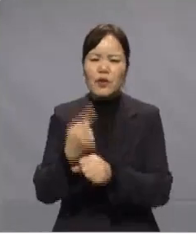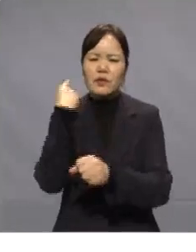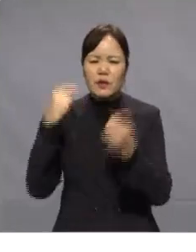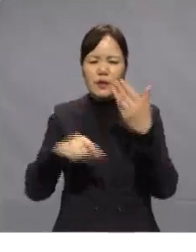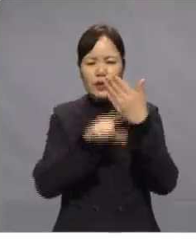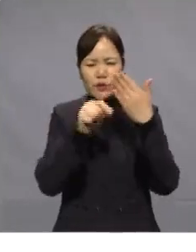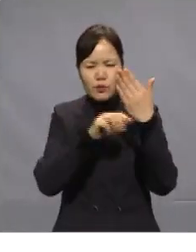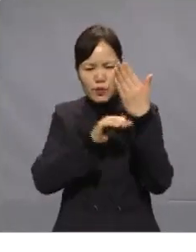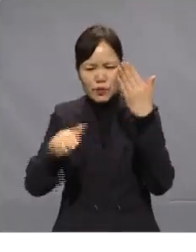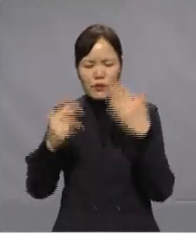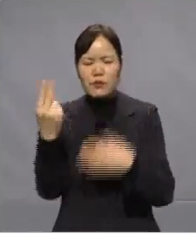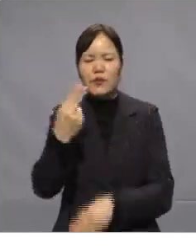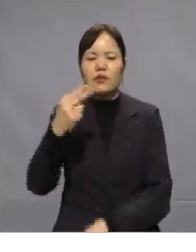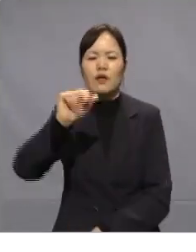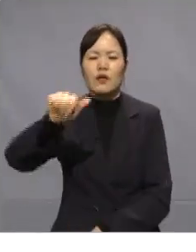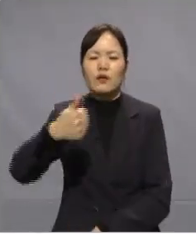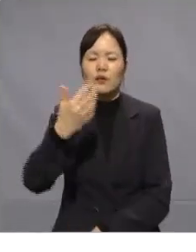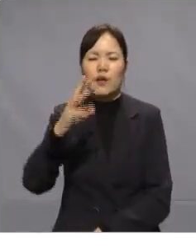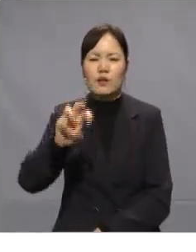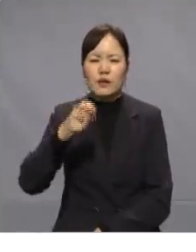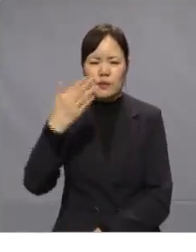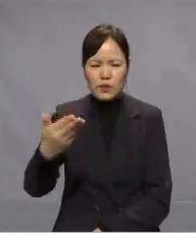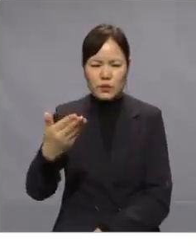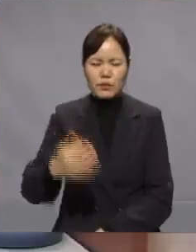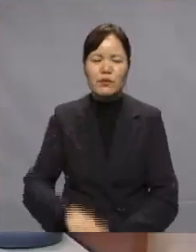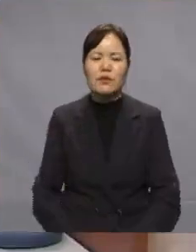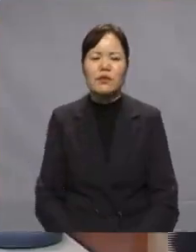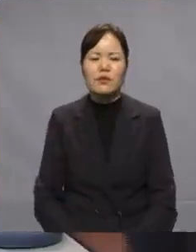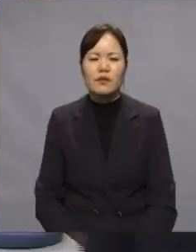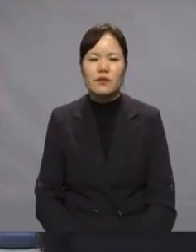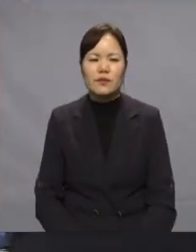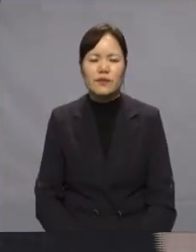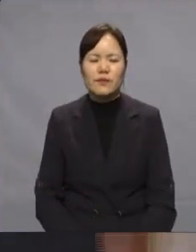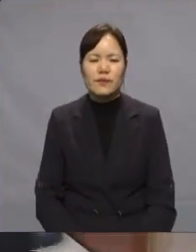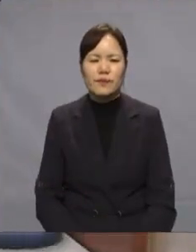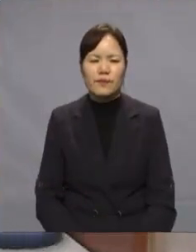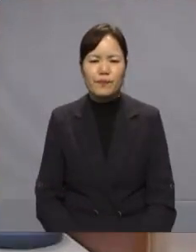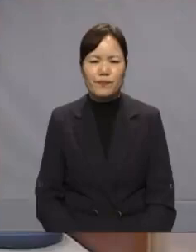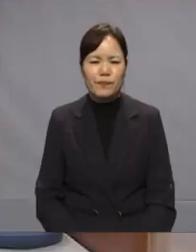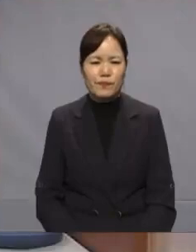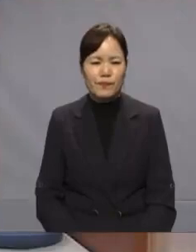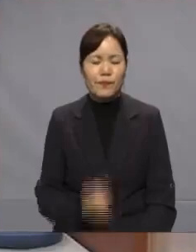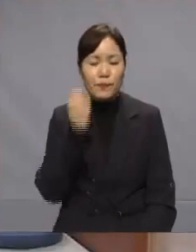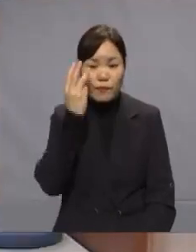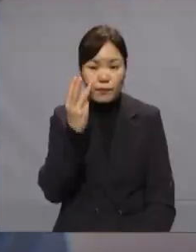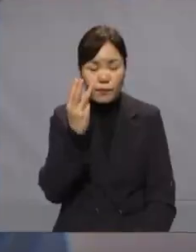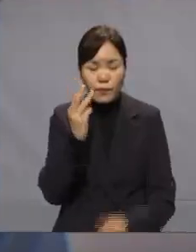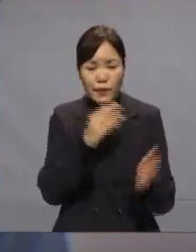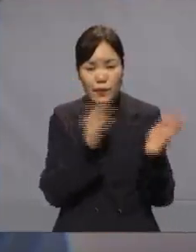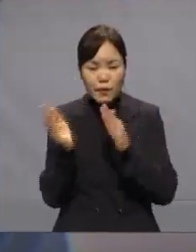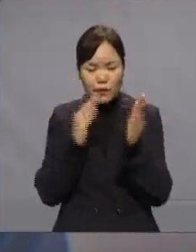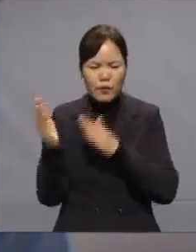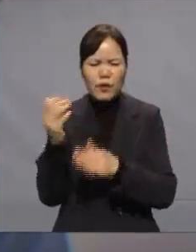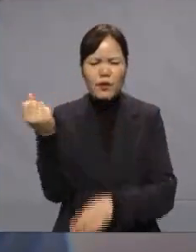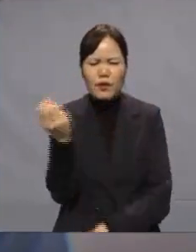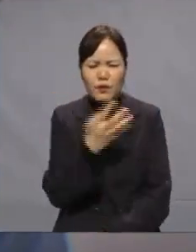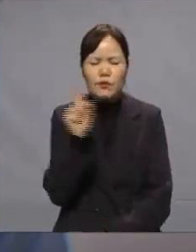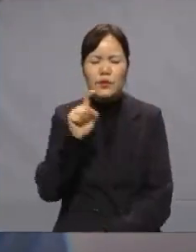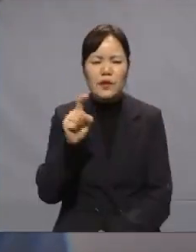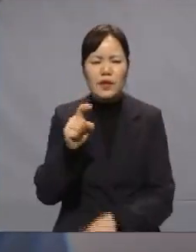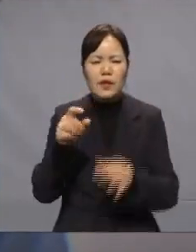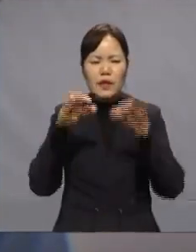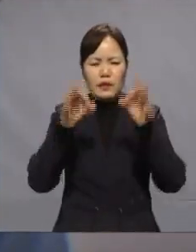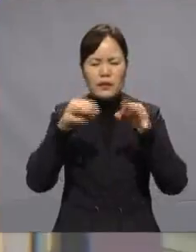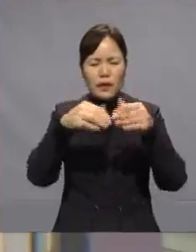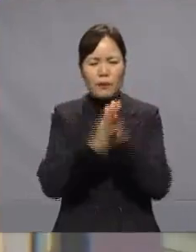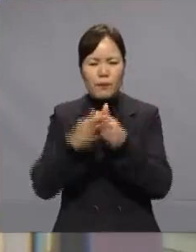작년 9월 기준으로 2500 39개까지 줄었습니다 내 공기가 지날 때마다 수십여 개의 은행 문이 닫히고 있는